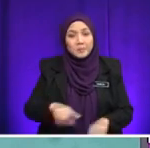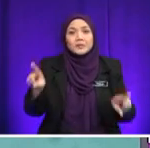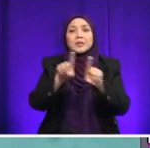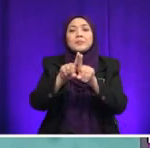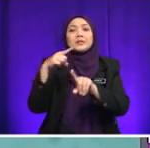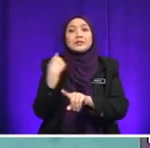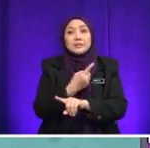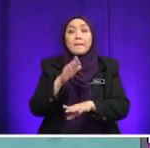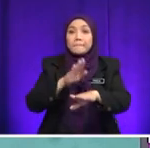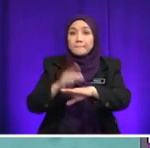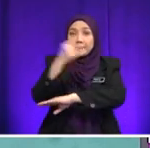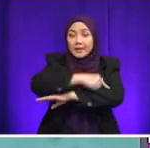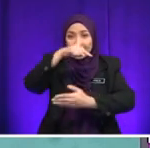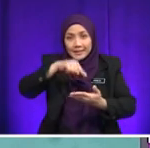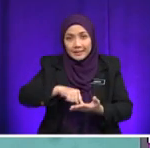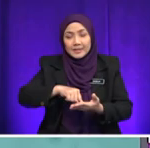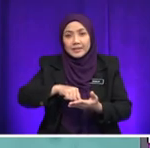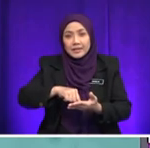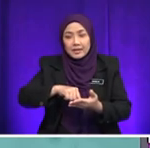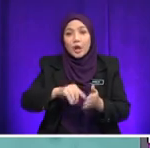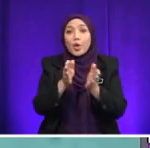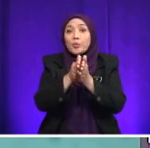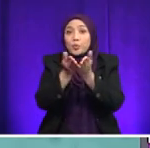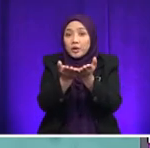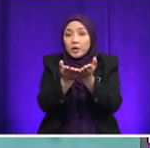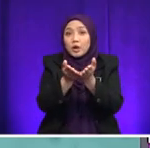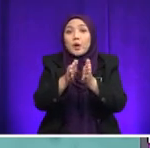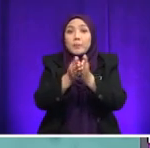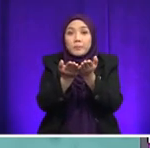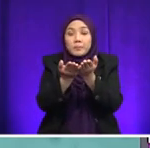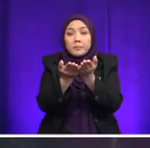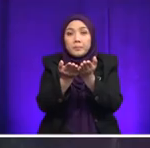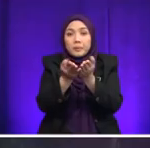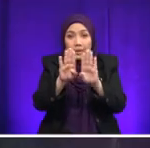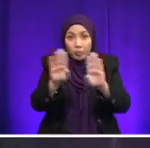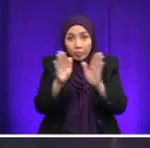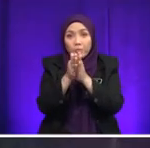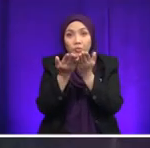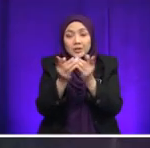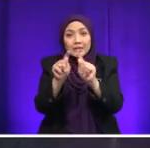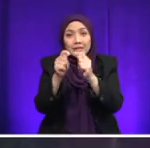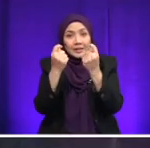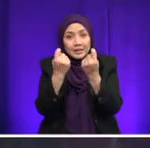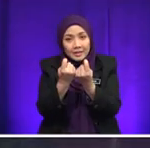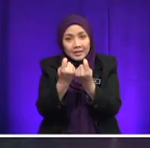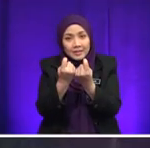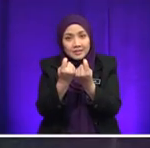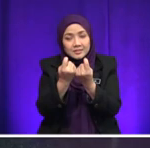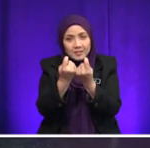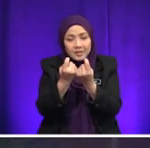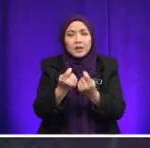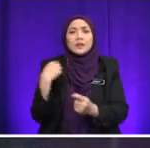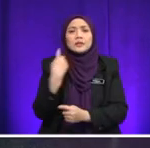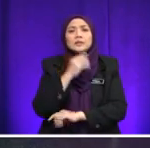kita belajar pada hari ini Oke silabuka buku teks buku surat 109 Granada dalam perbincangan kita